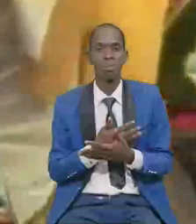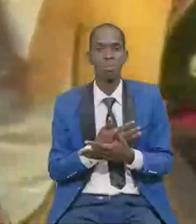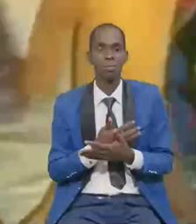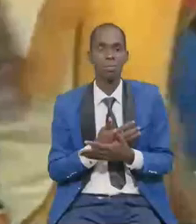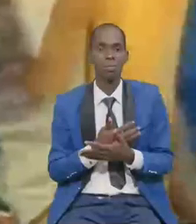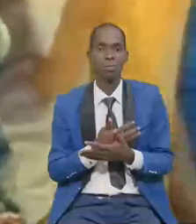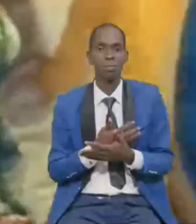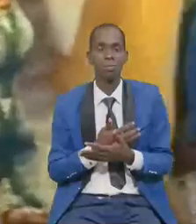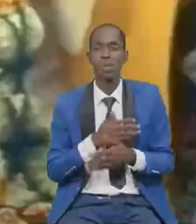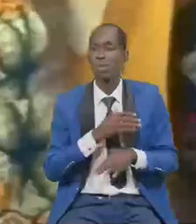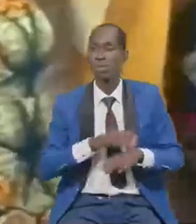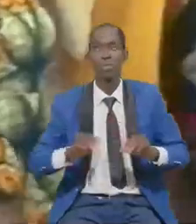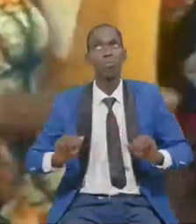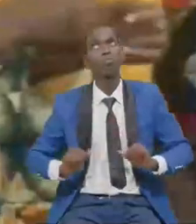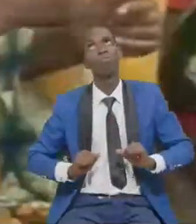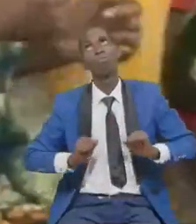N'abandonne pas.